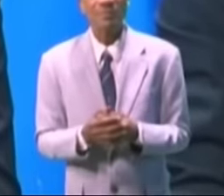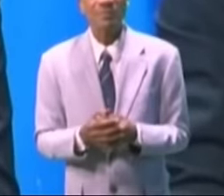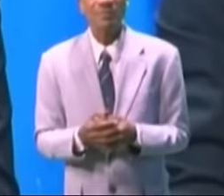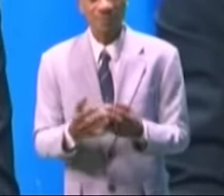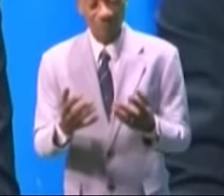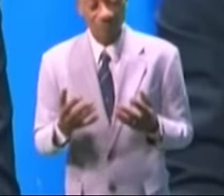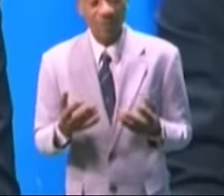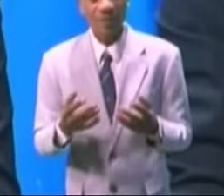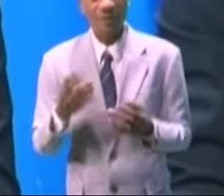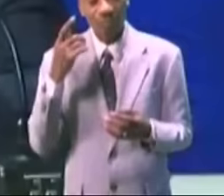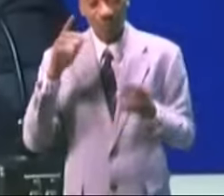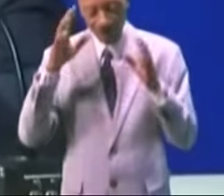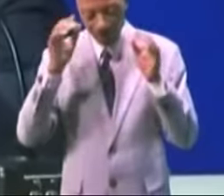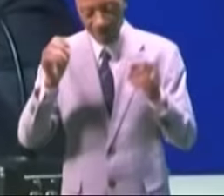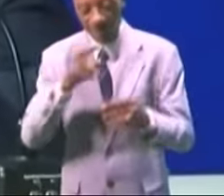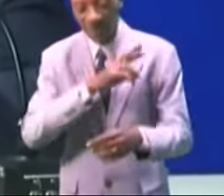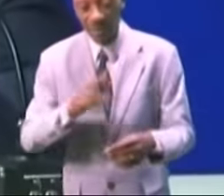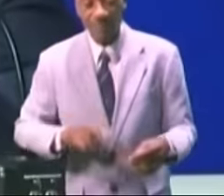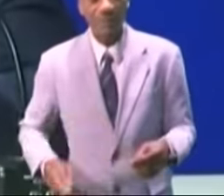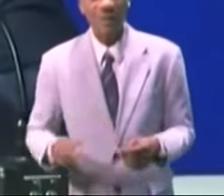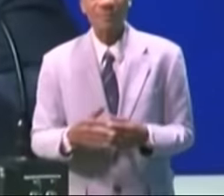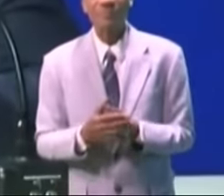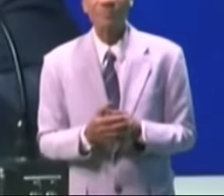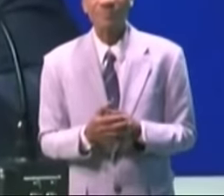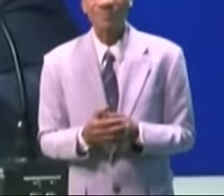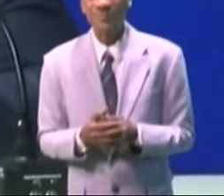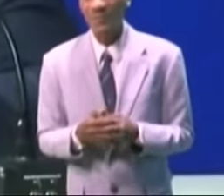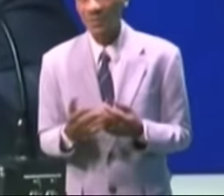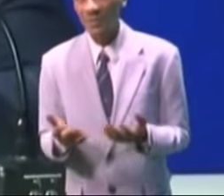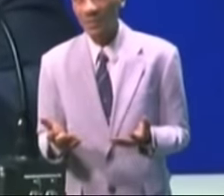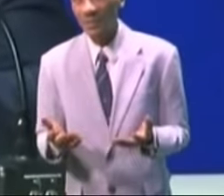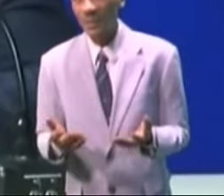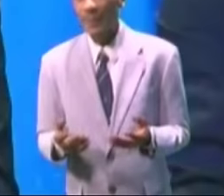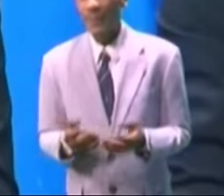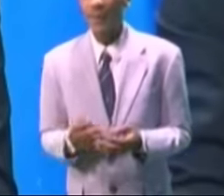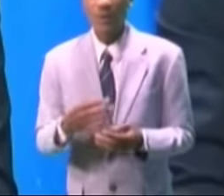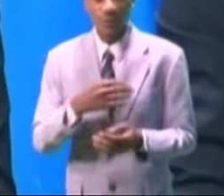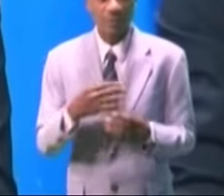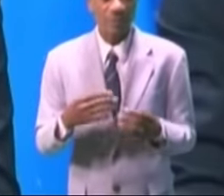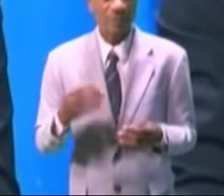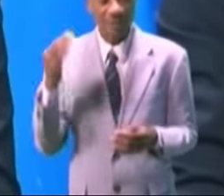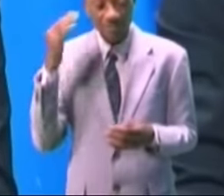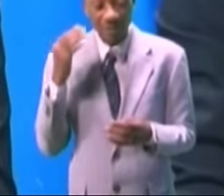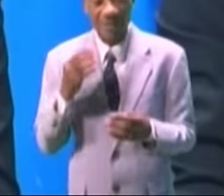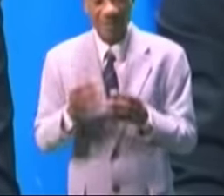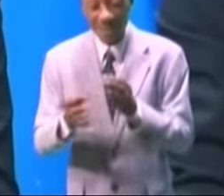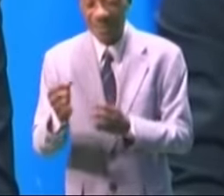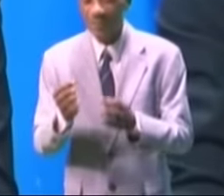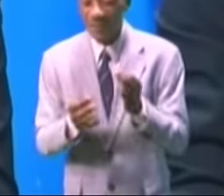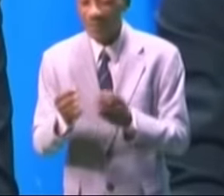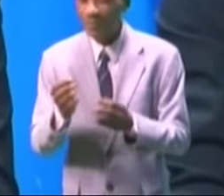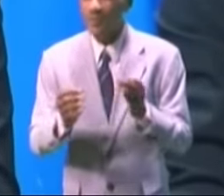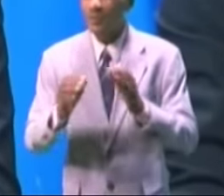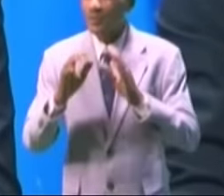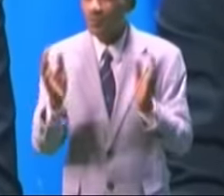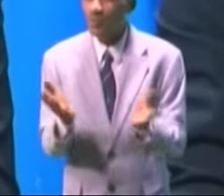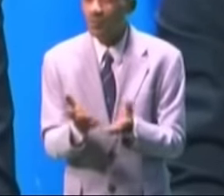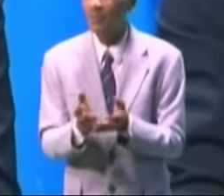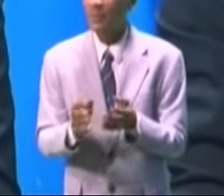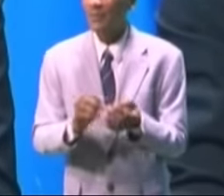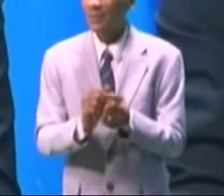professeurs déclarent que des actions concrètes sont menées pour faire appliquer le bon droit. Ce qui se passe dans votre pays, dans l'est du pays,